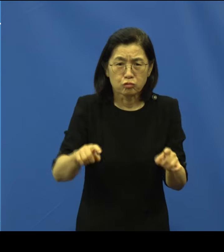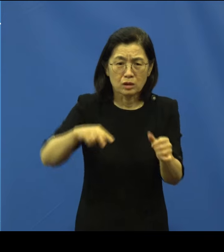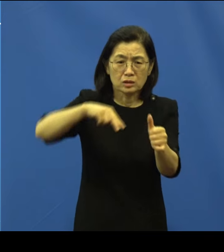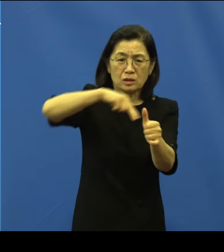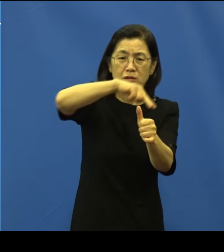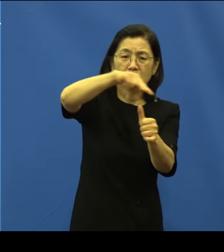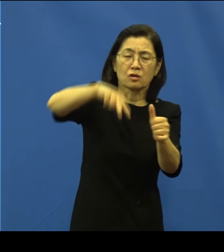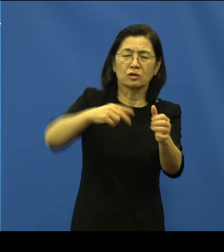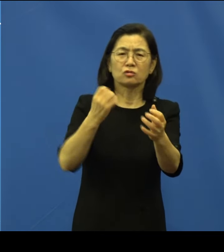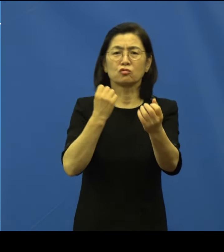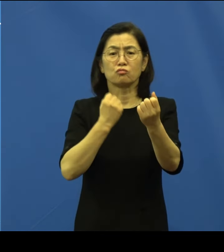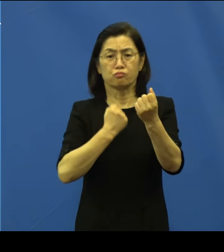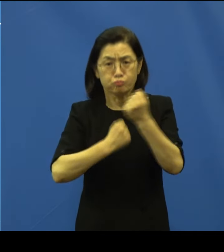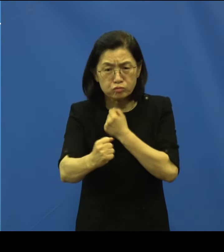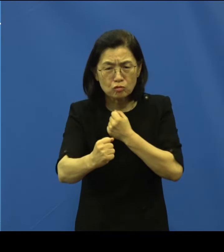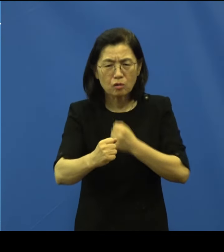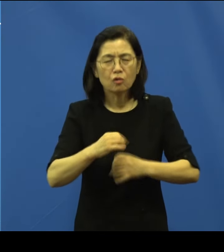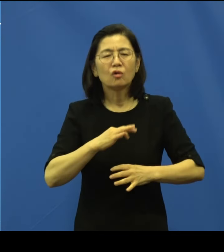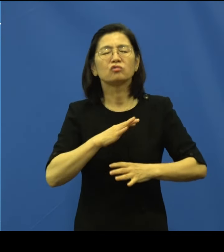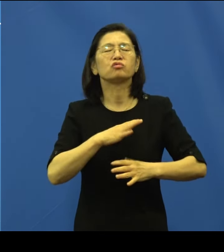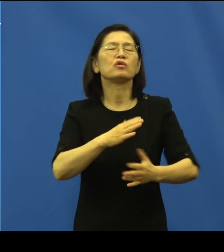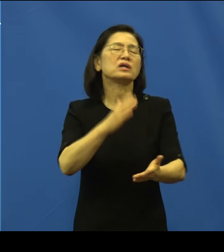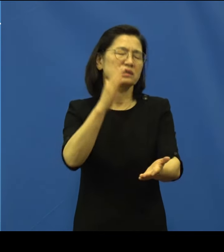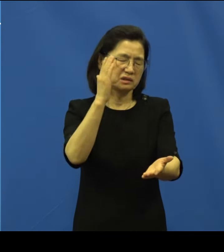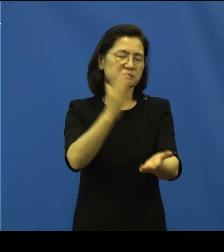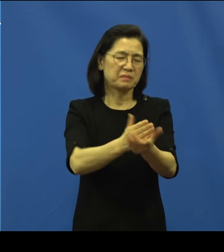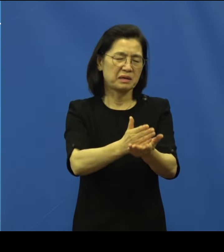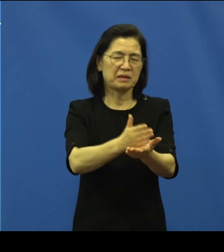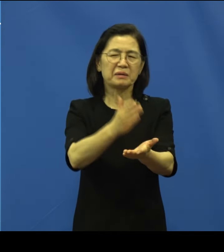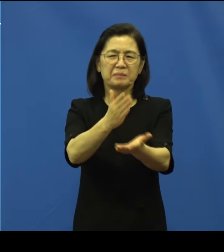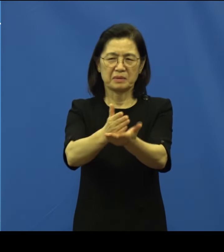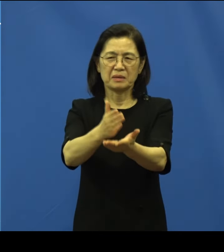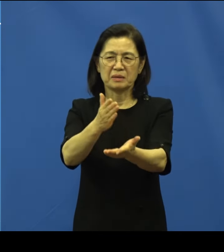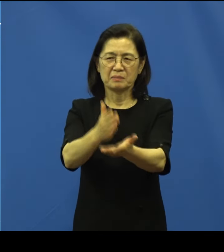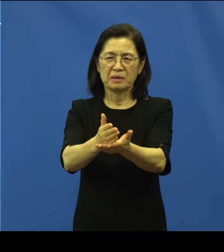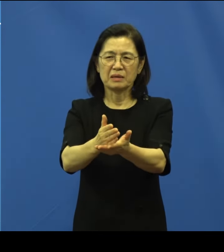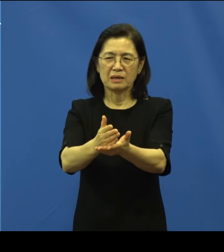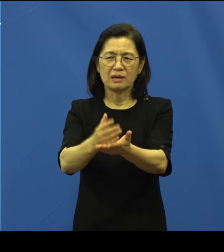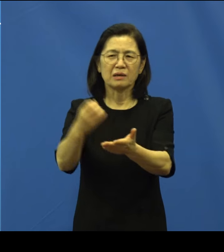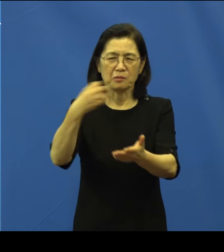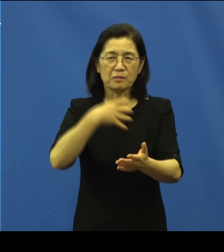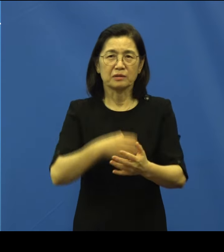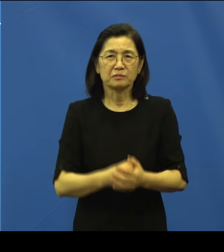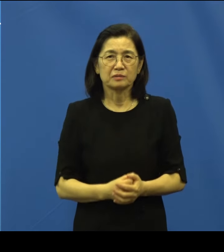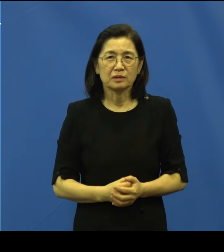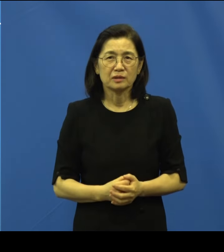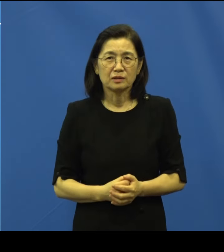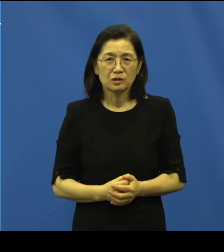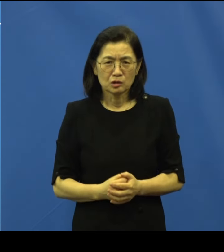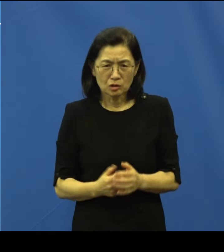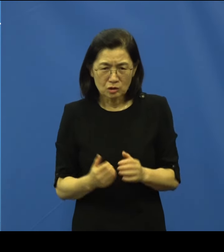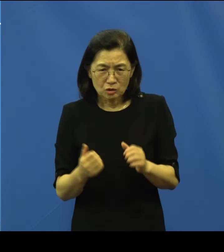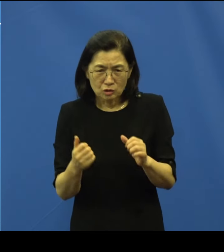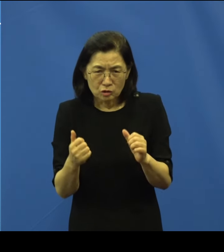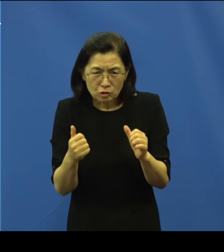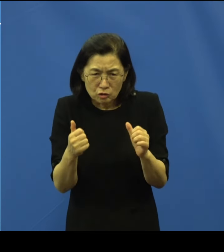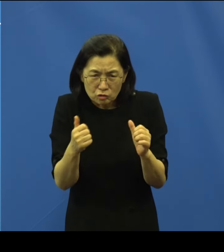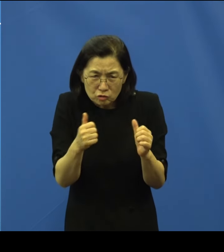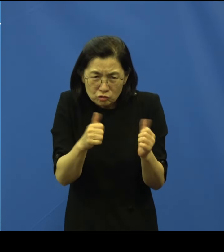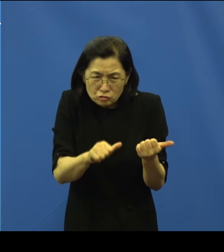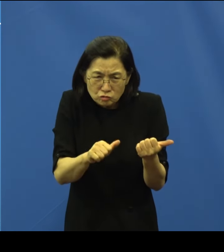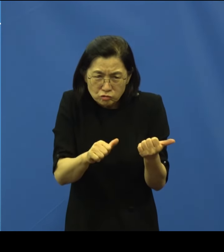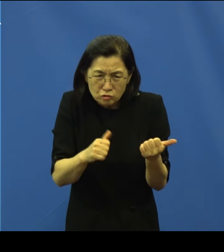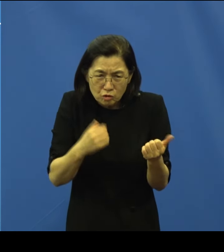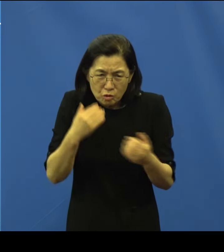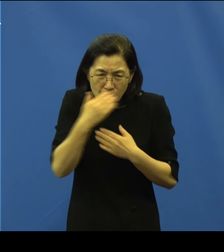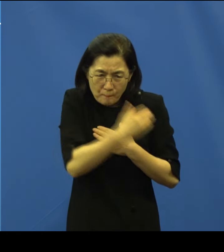거냐? 아무리 보아도 적들이 둘러싸여 있는 거잖아요. 꼼짝없이 죽은 몸인데 우리 편이 뭐 저들보다 맞다,